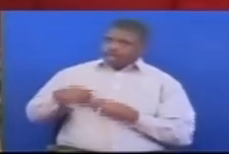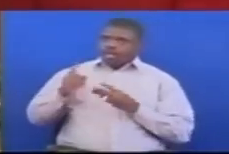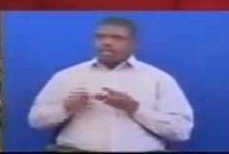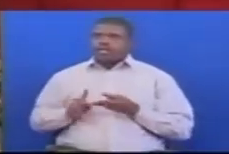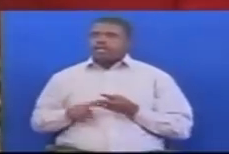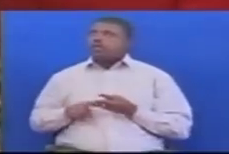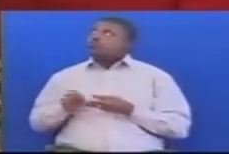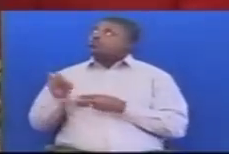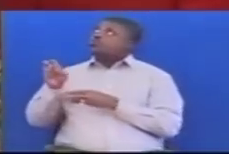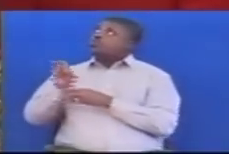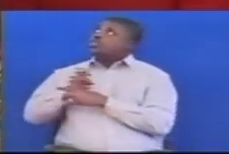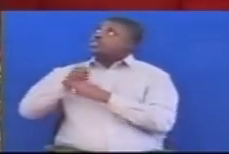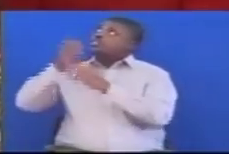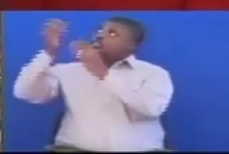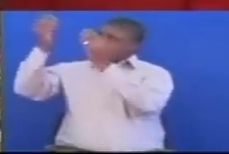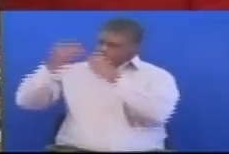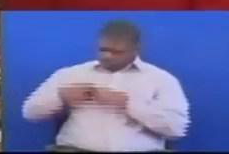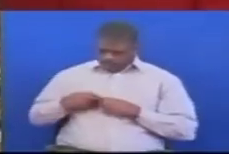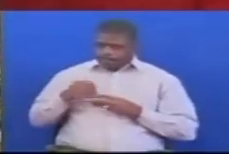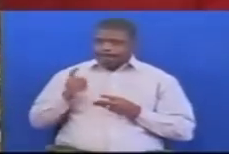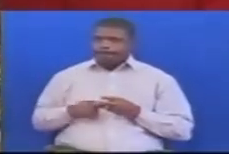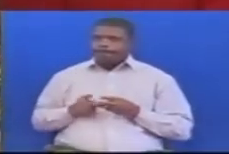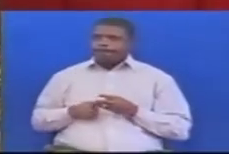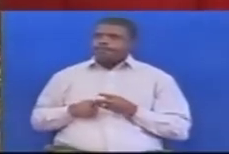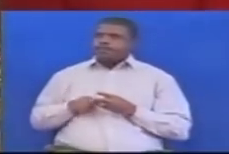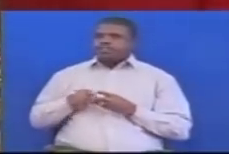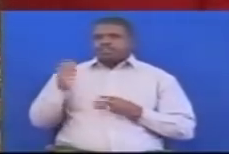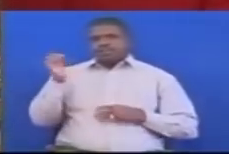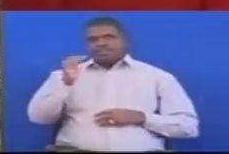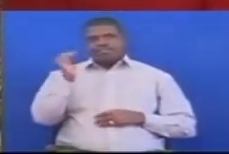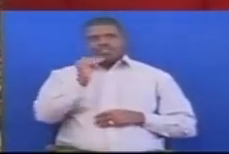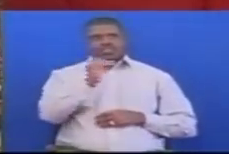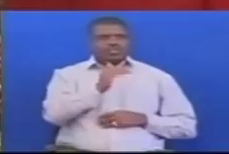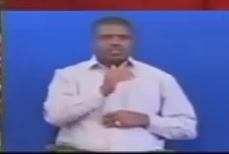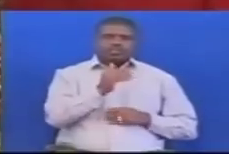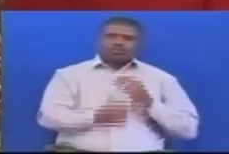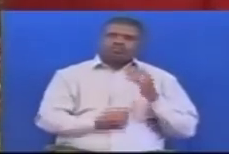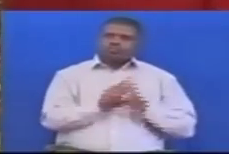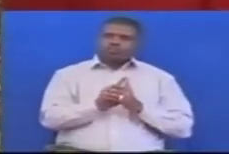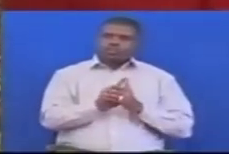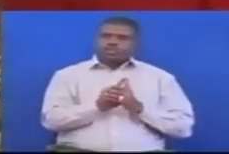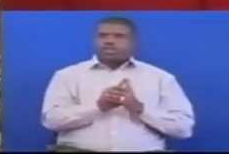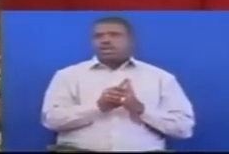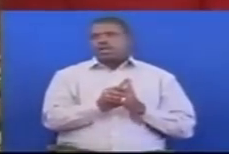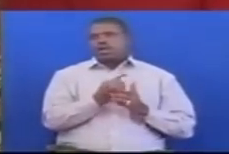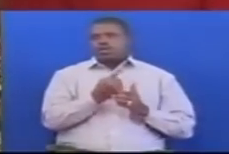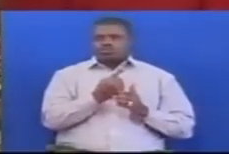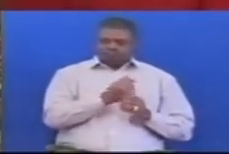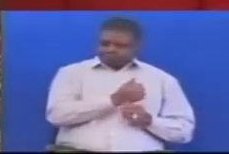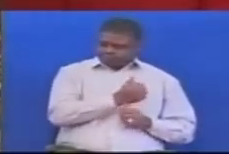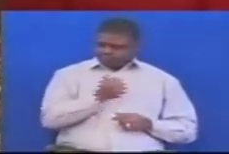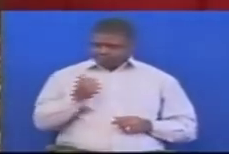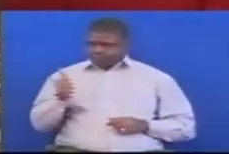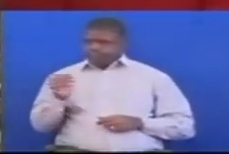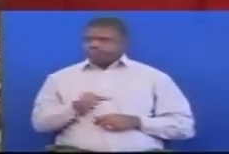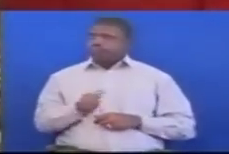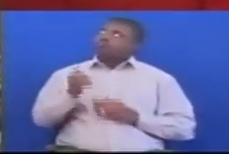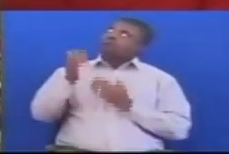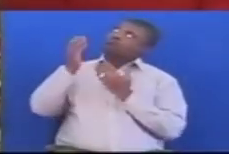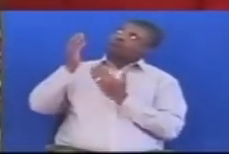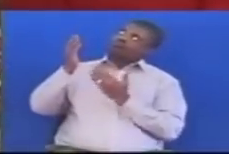ya ulinzi na hakika tunasafiri na kurudi kwa sababu ya ulinzi wake Mungu wetu ni